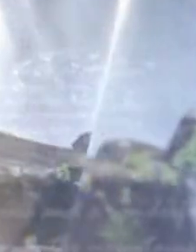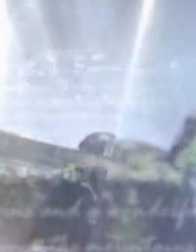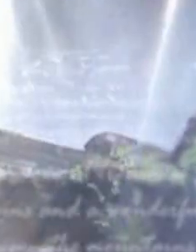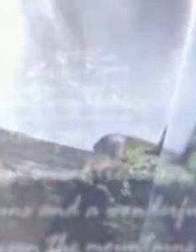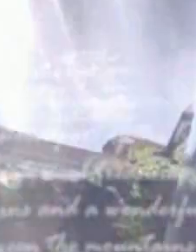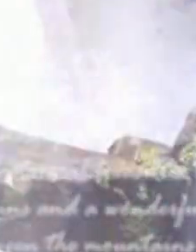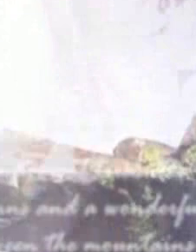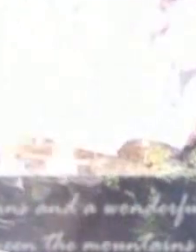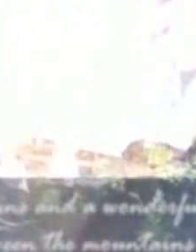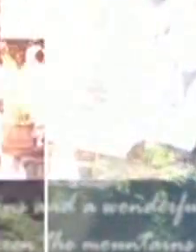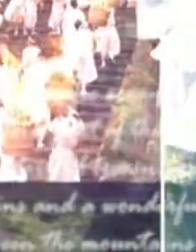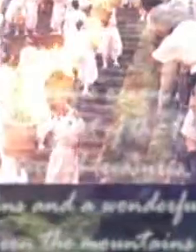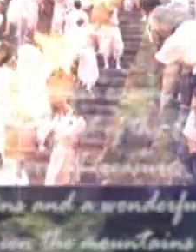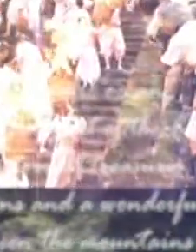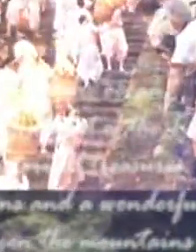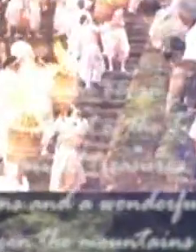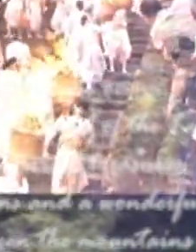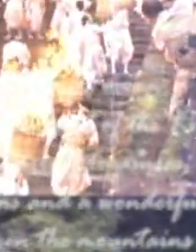uh